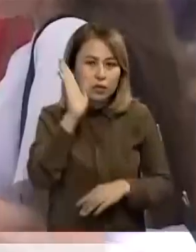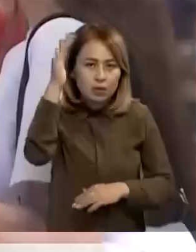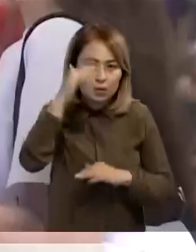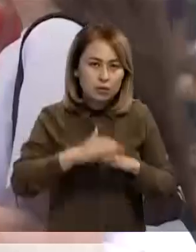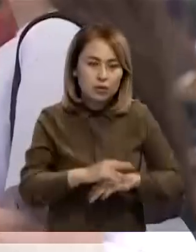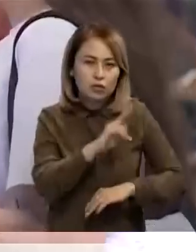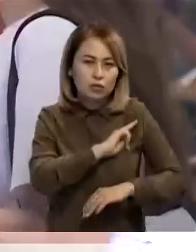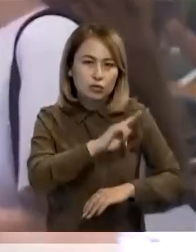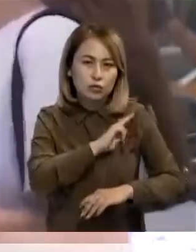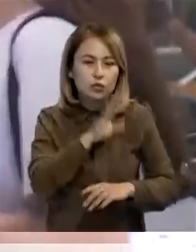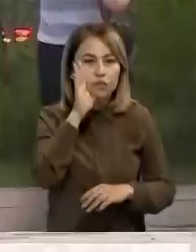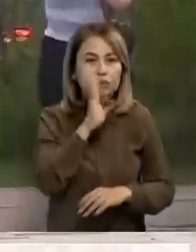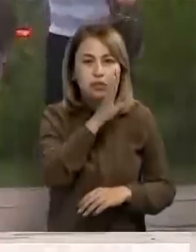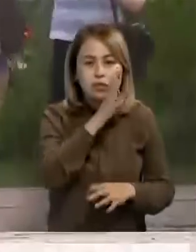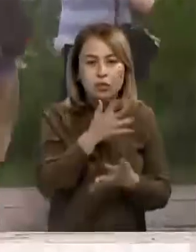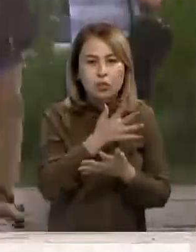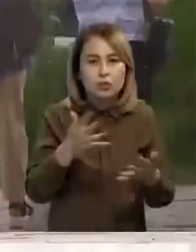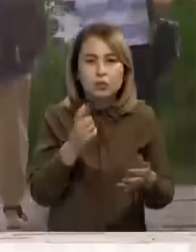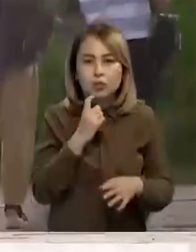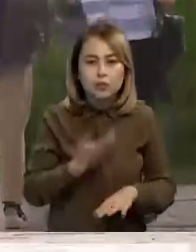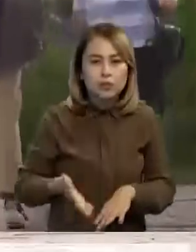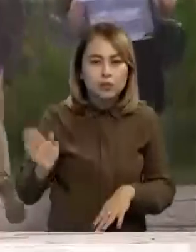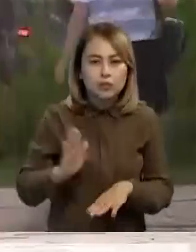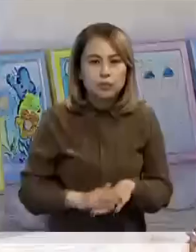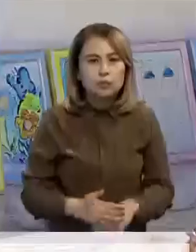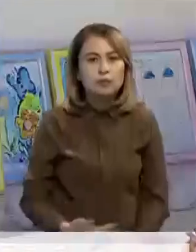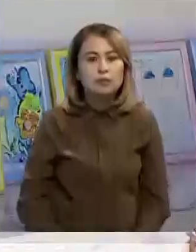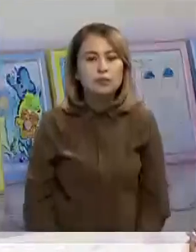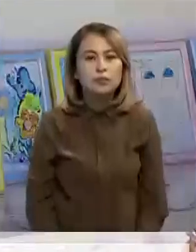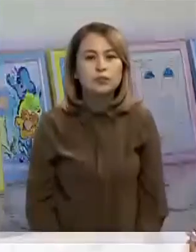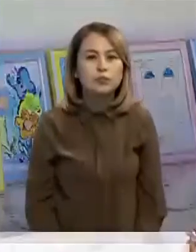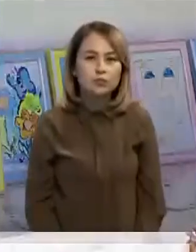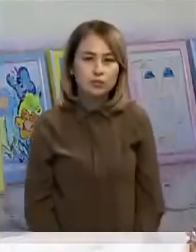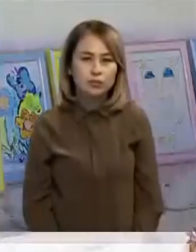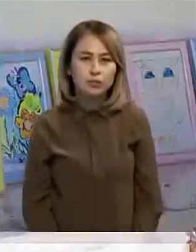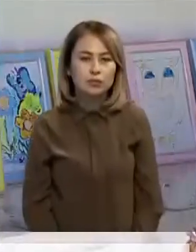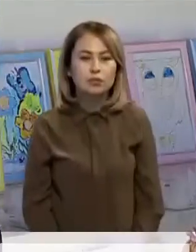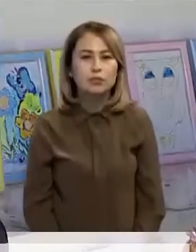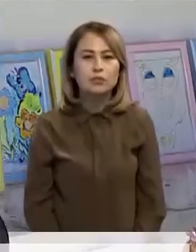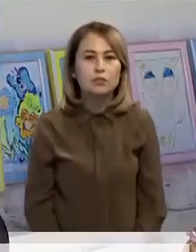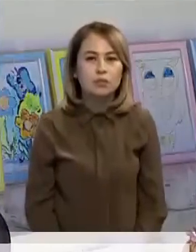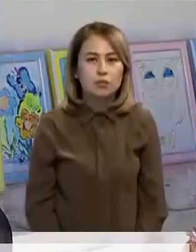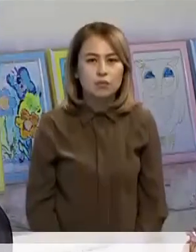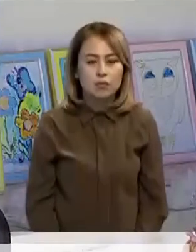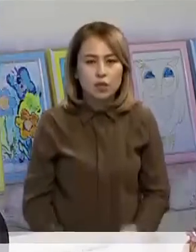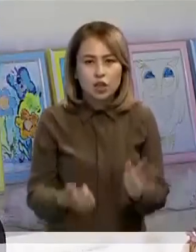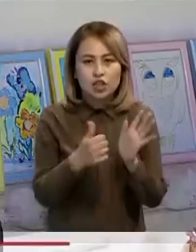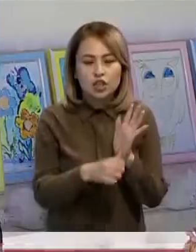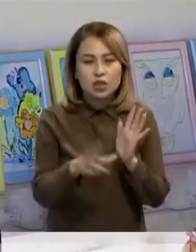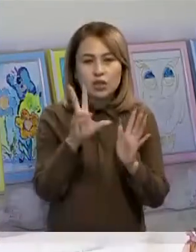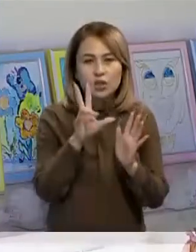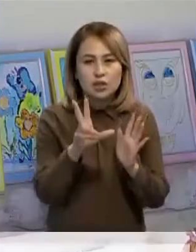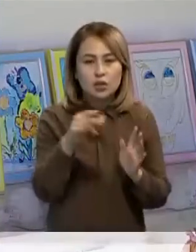дейін жұмыста жүру әйелдердің көбіне қиын дейді мамандар. 63 года разве возможно это бегать с детьми?